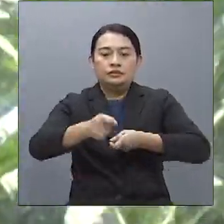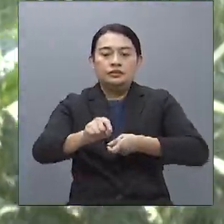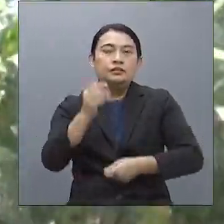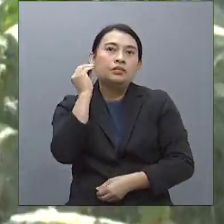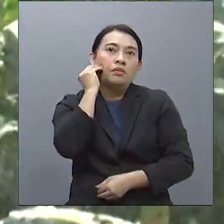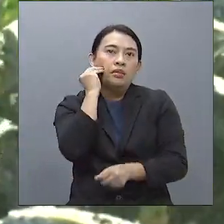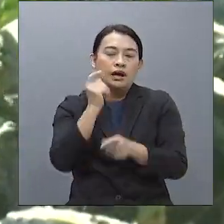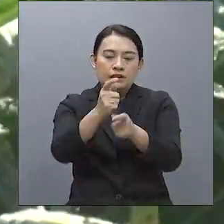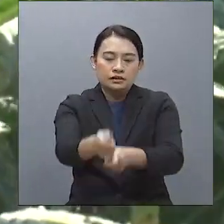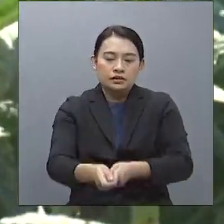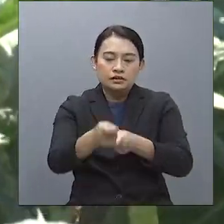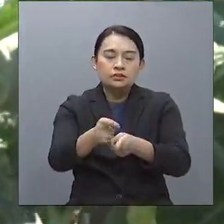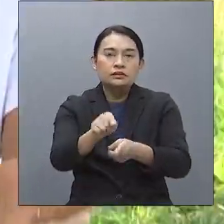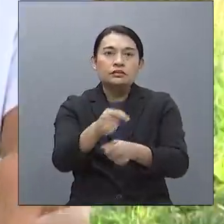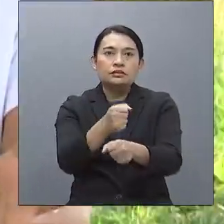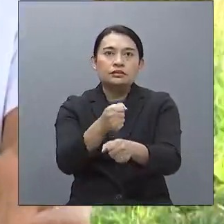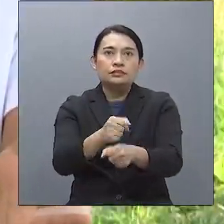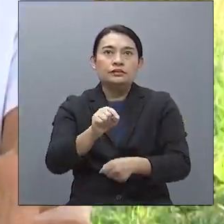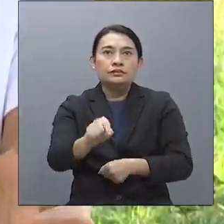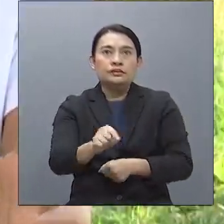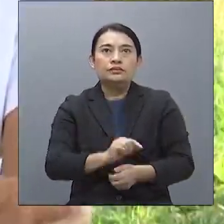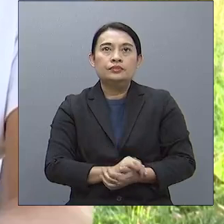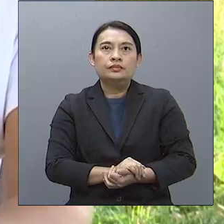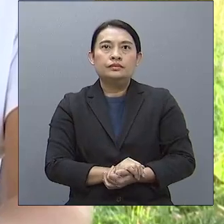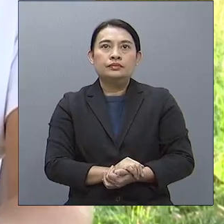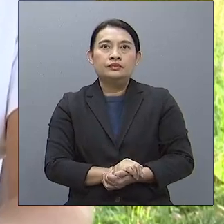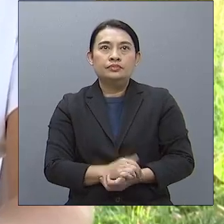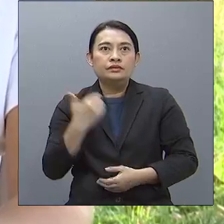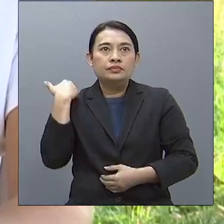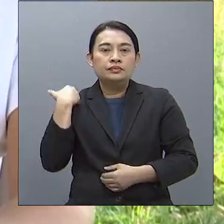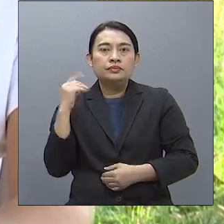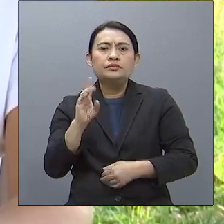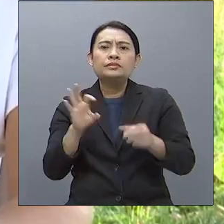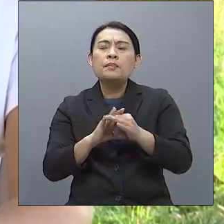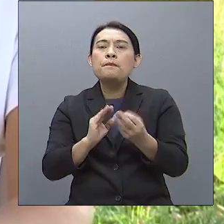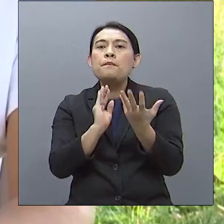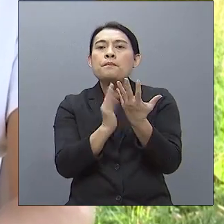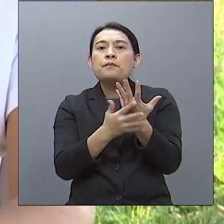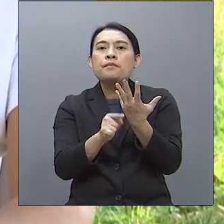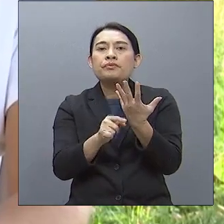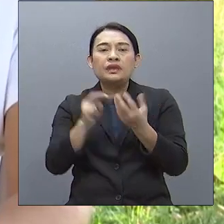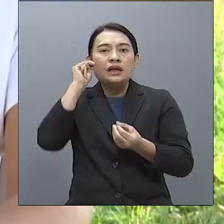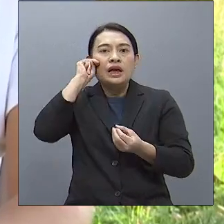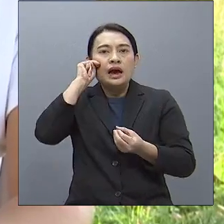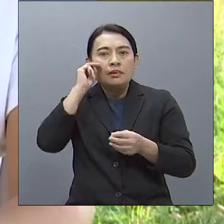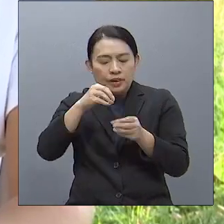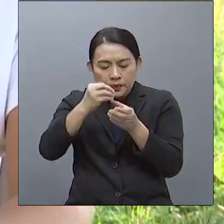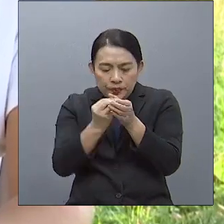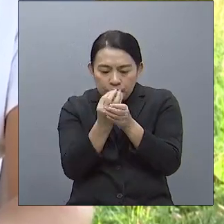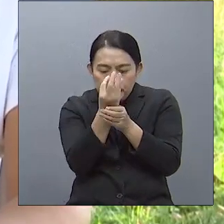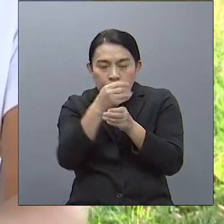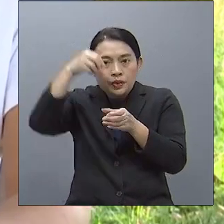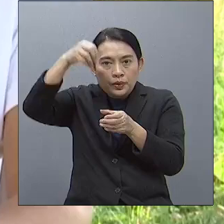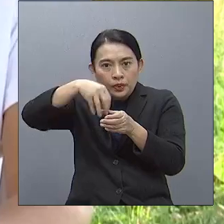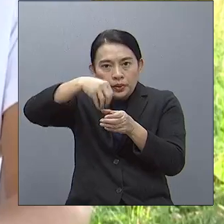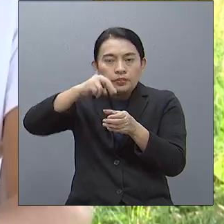อยู่แล้วจริงๆมันจะมีอยู่ช่วงหนึ่งครับที่มีการทำผักไฮโดกันเราก็เริ่มสนใจเริ่มดูจาก YouTube เนี่ยครับว่าวิ